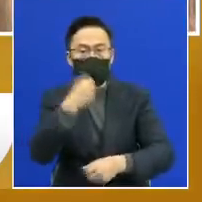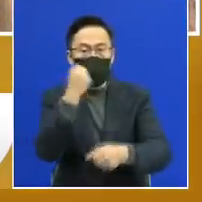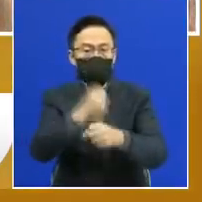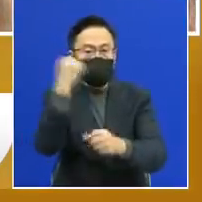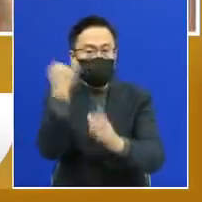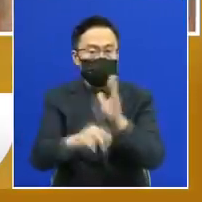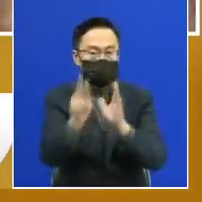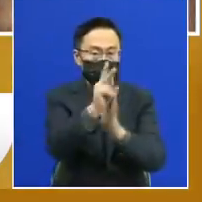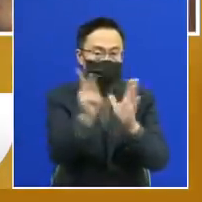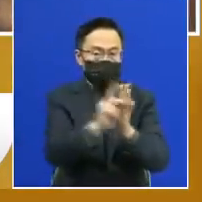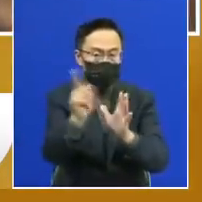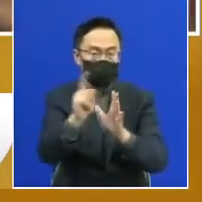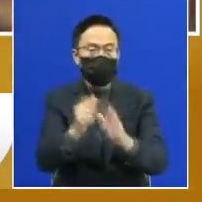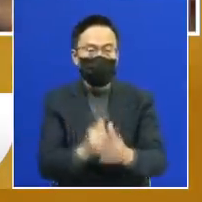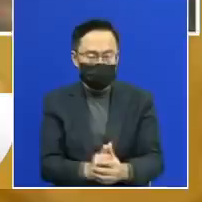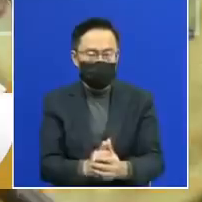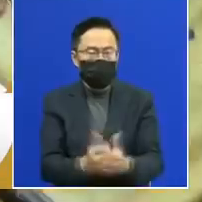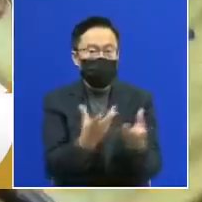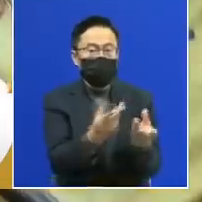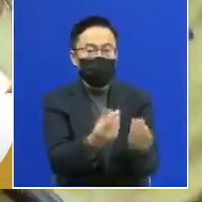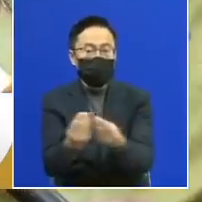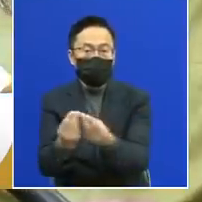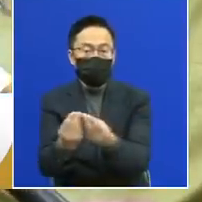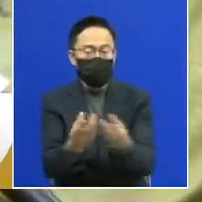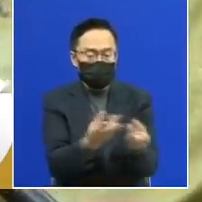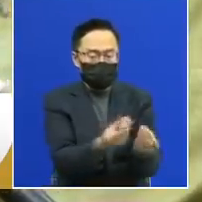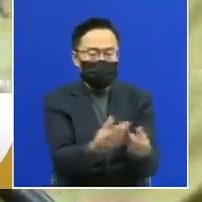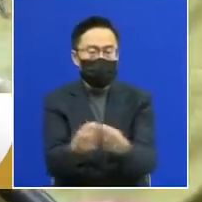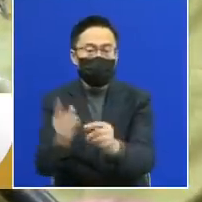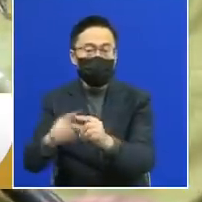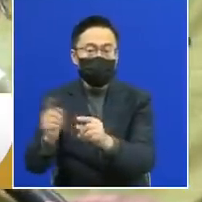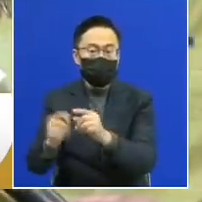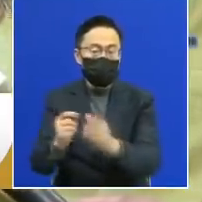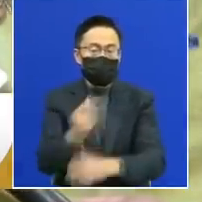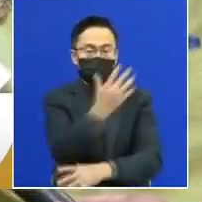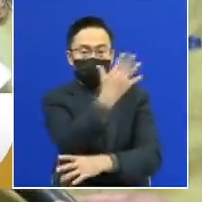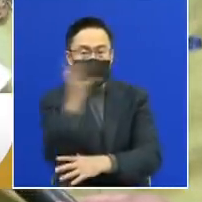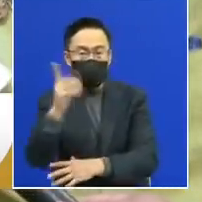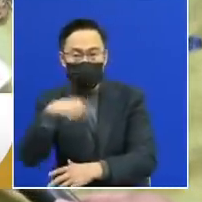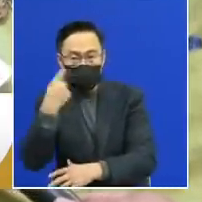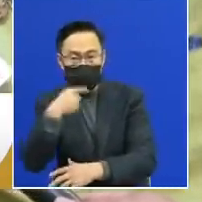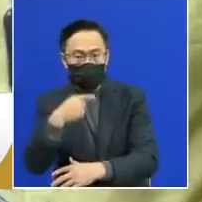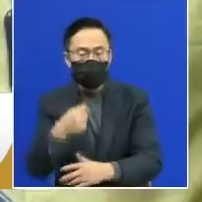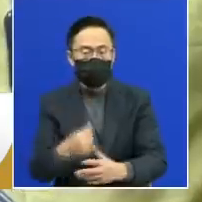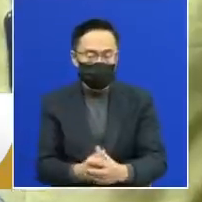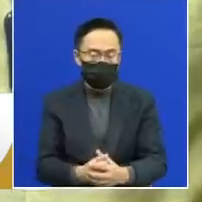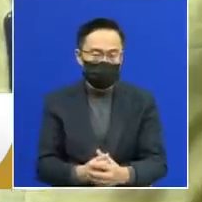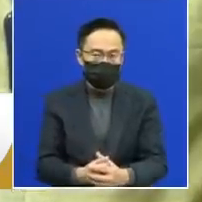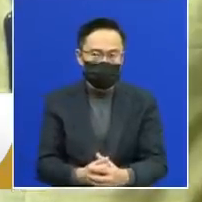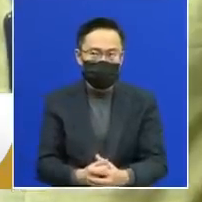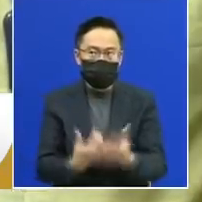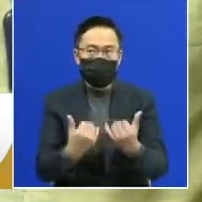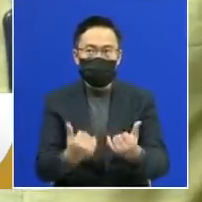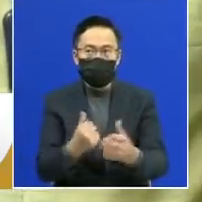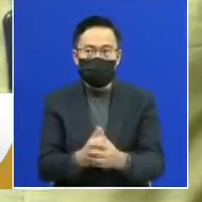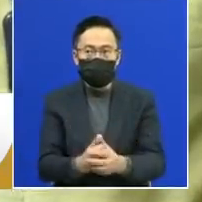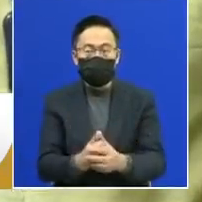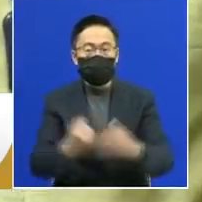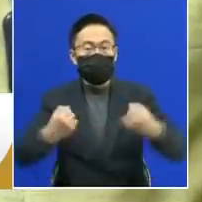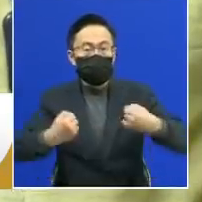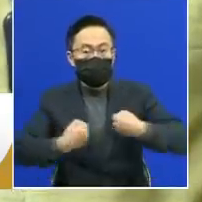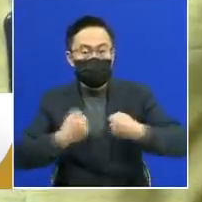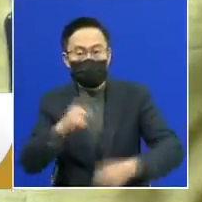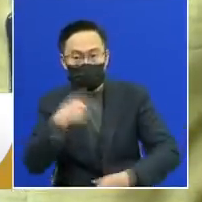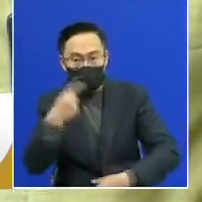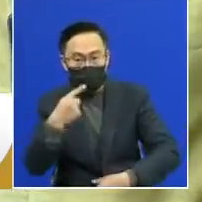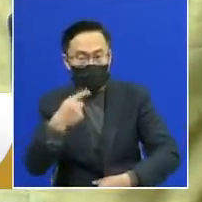กระทำผิดกฎหมายหรือไม่และพื้นที่เป็นพื้นที่ประเภทใดนะครับที่อยู่แต่มันอยู่ในเขตป่าสงวนแห่งชาติอยู่แล้วอันนี้ผมก็ยังไม่ทราบว่าเป็นที่ใครนะครับเจ้า